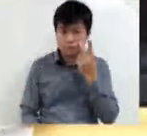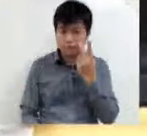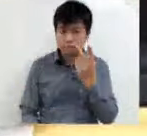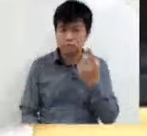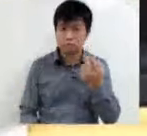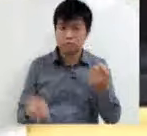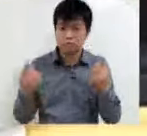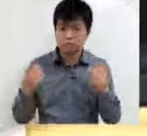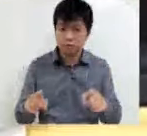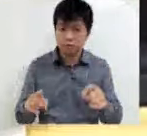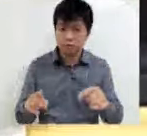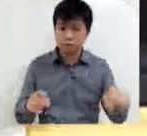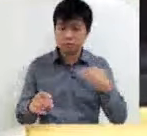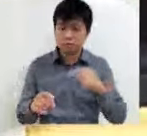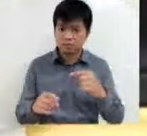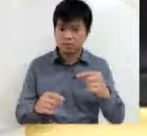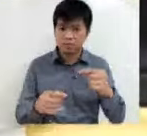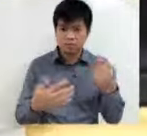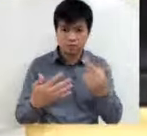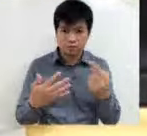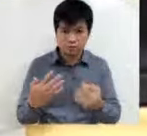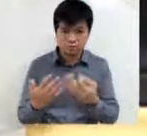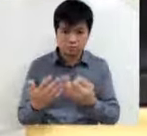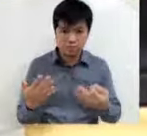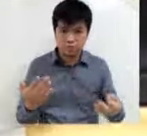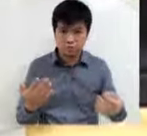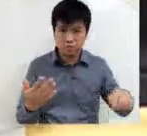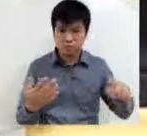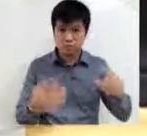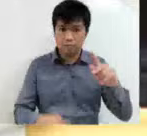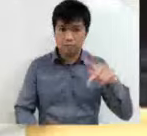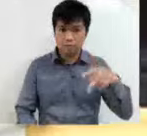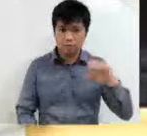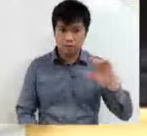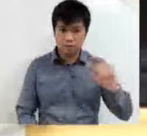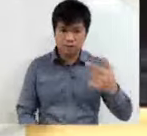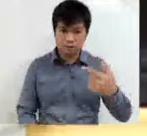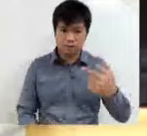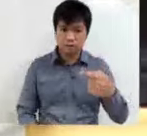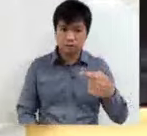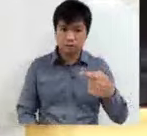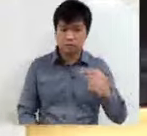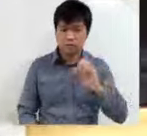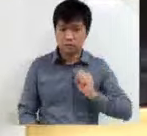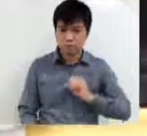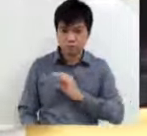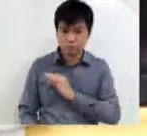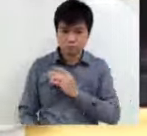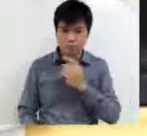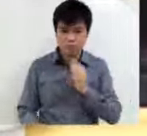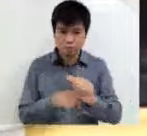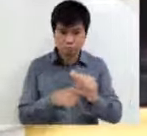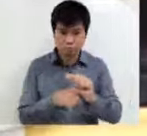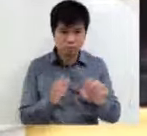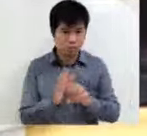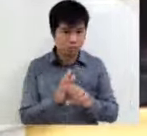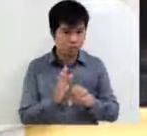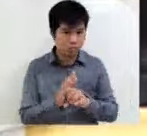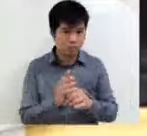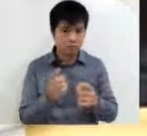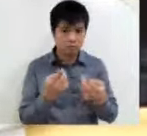yung mga facilities ng Coast Guard, yung ating mga personnel who are trained. For example, meron tayong